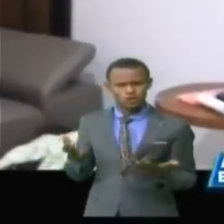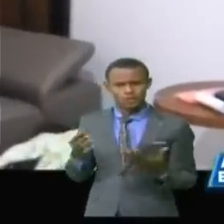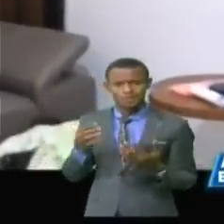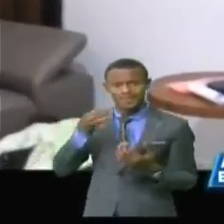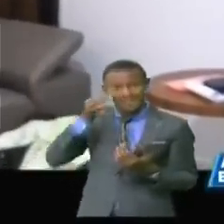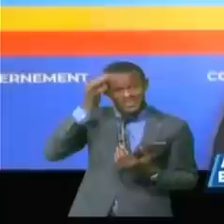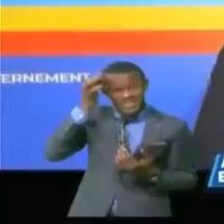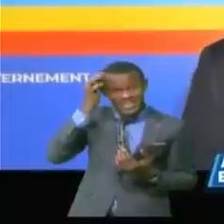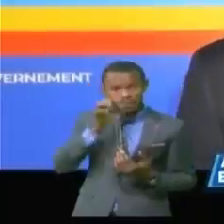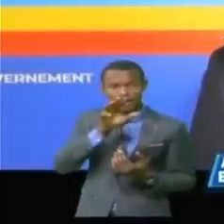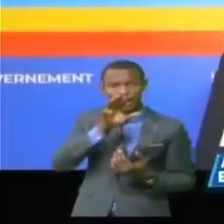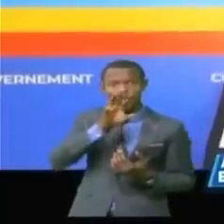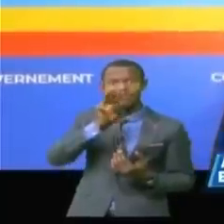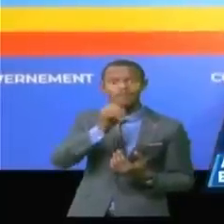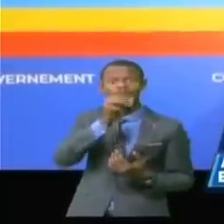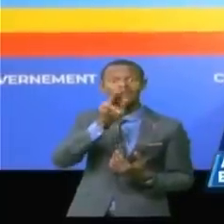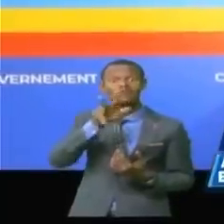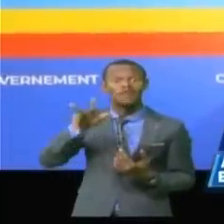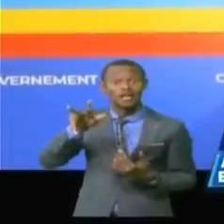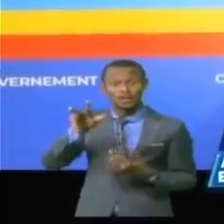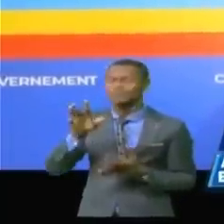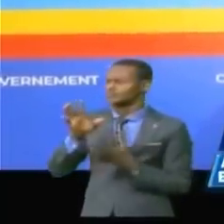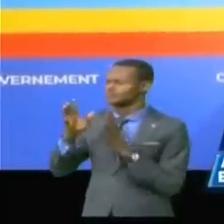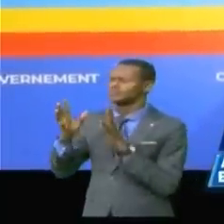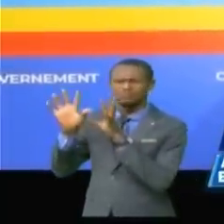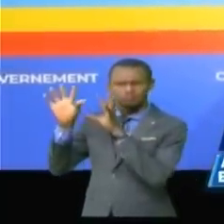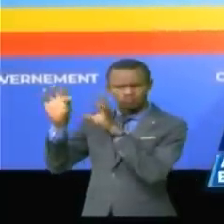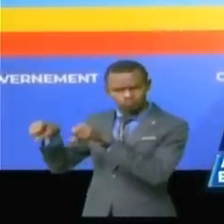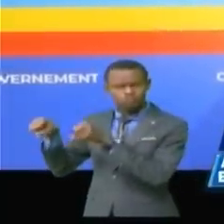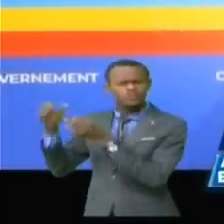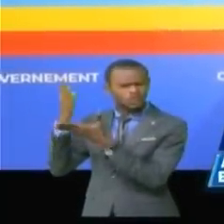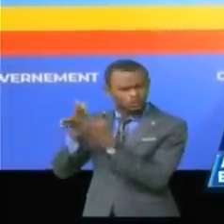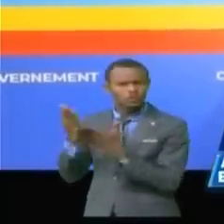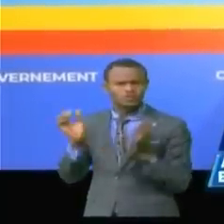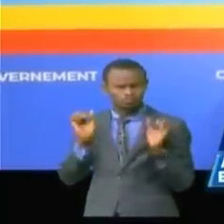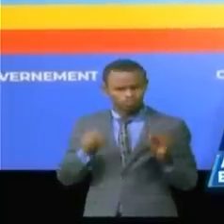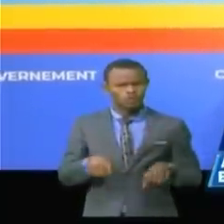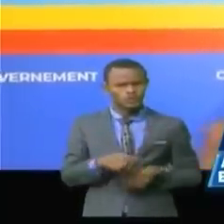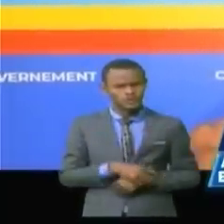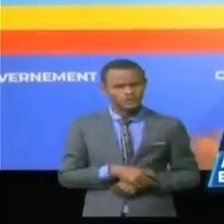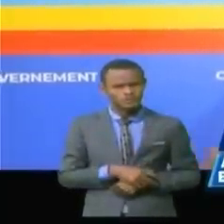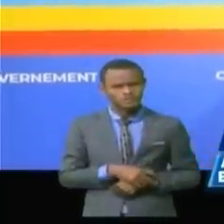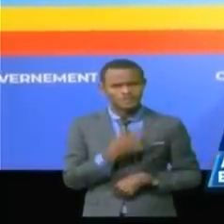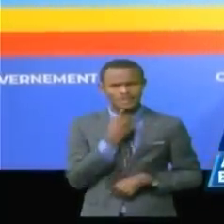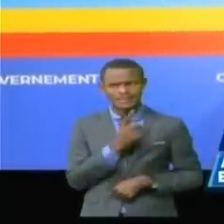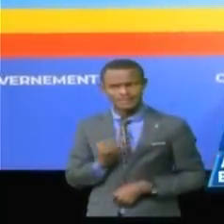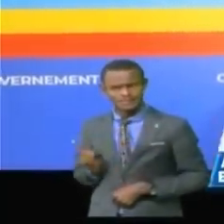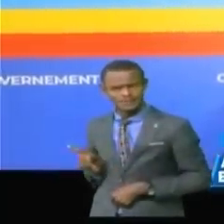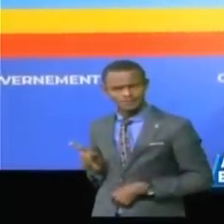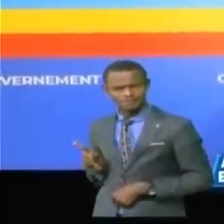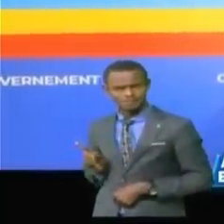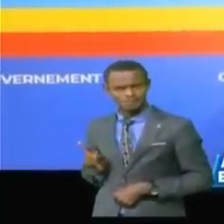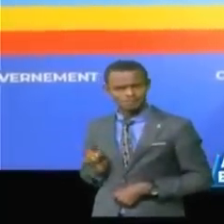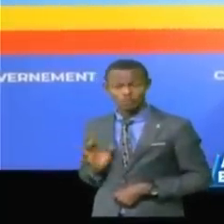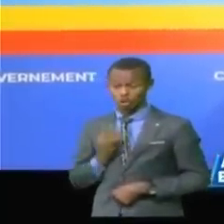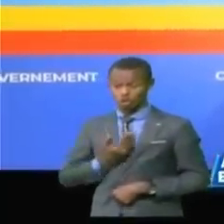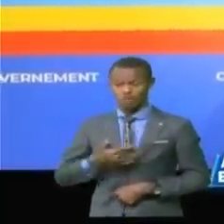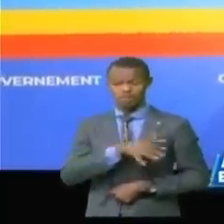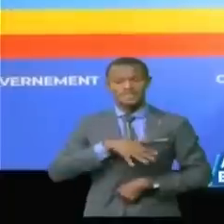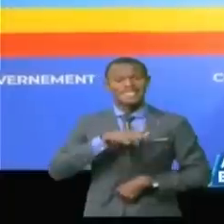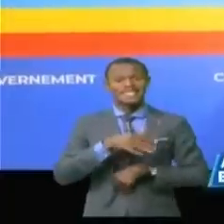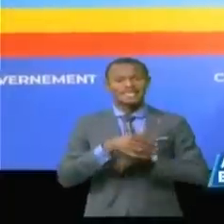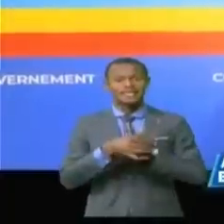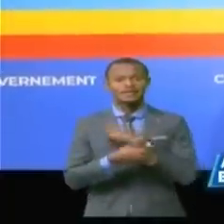mouvement M23. Nos deux pays sont de vrais amis de longue date et nous sommes vraiment très concernés sur la crise de